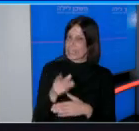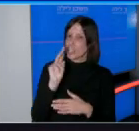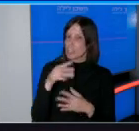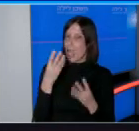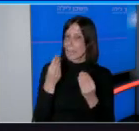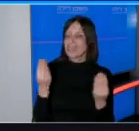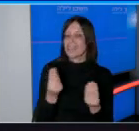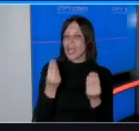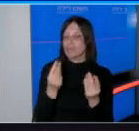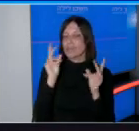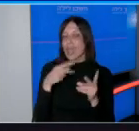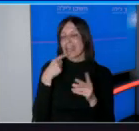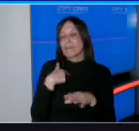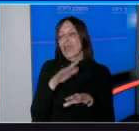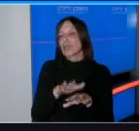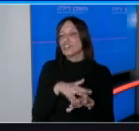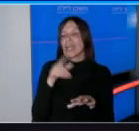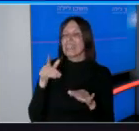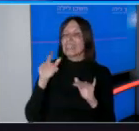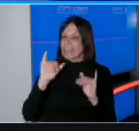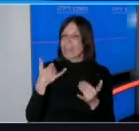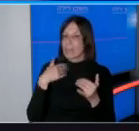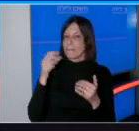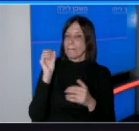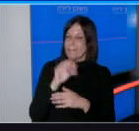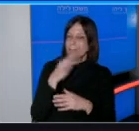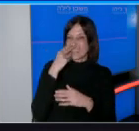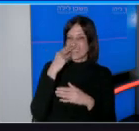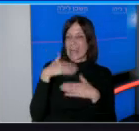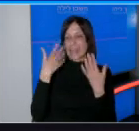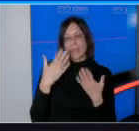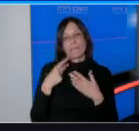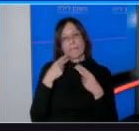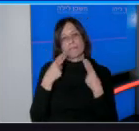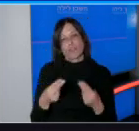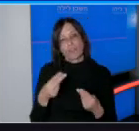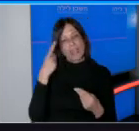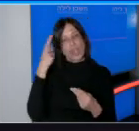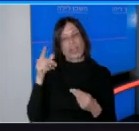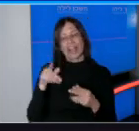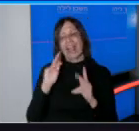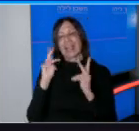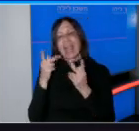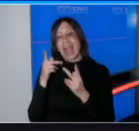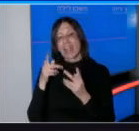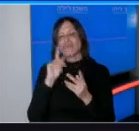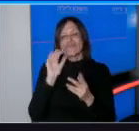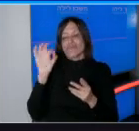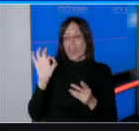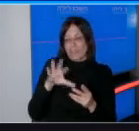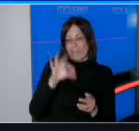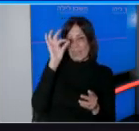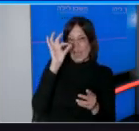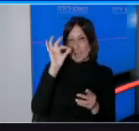שאפשר להגיד עליה, אבל בסוף אני מרגישה שהיא כן באה וניסתה לתת את המענה האידיאולוגי לקהל שבשמו היא נבחרה, או היא מרגישה שהיא